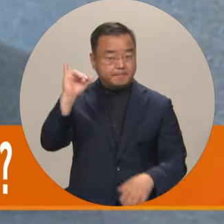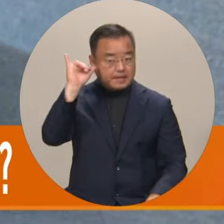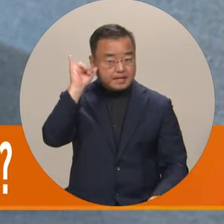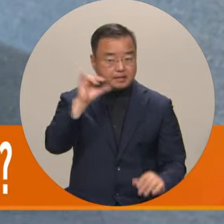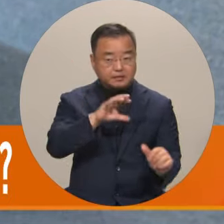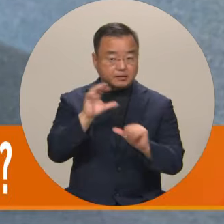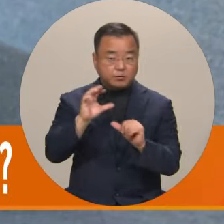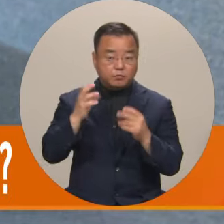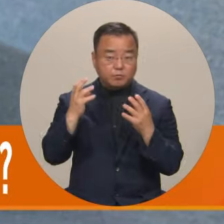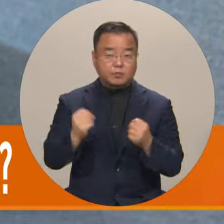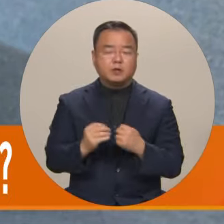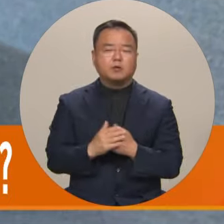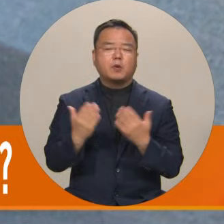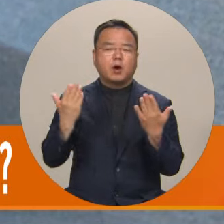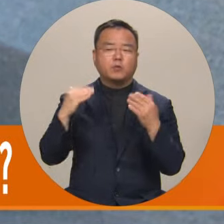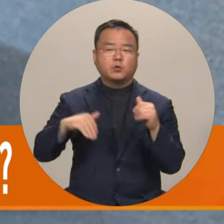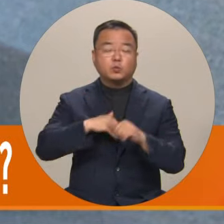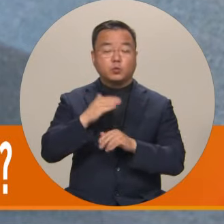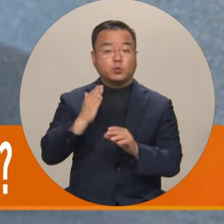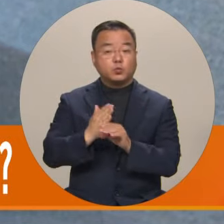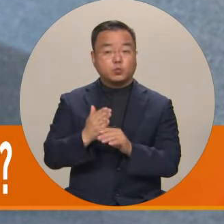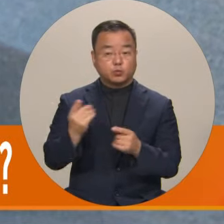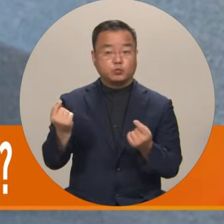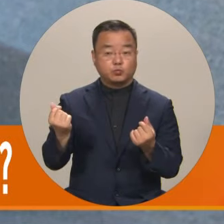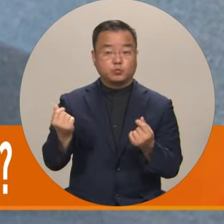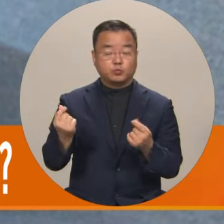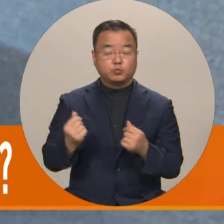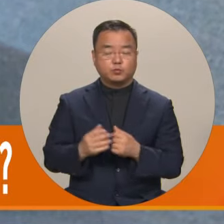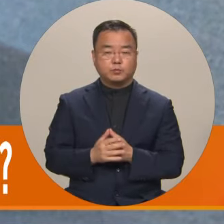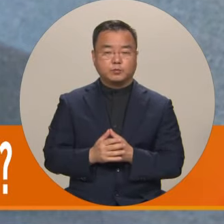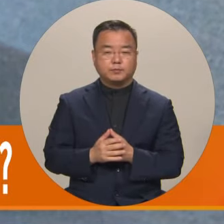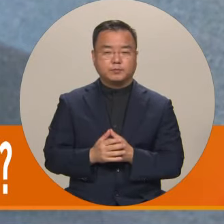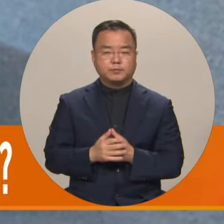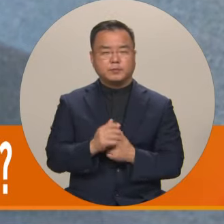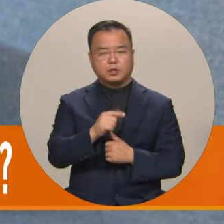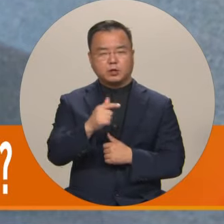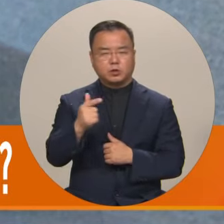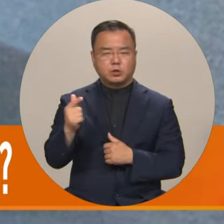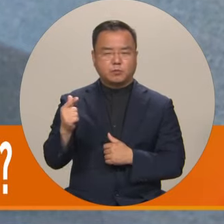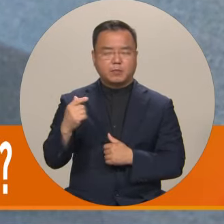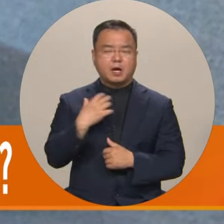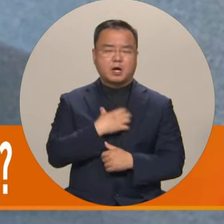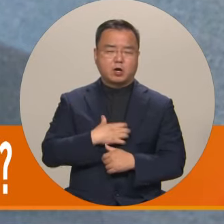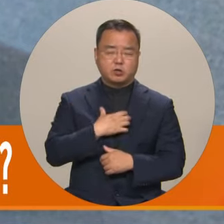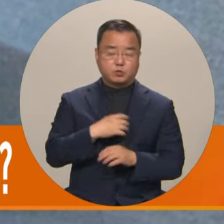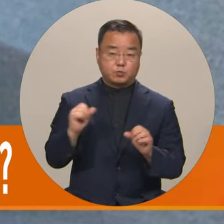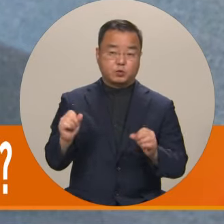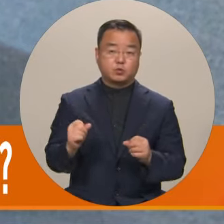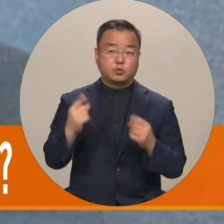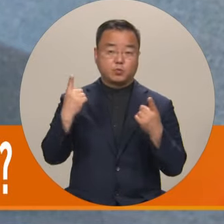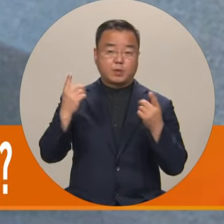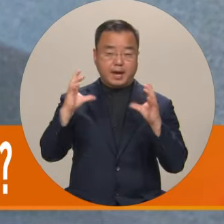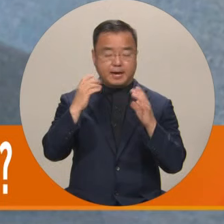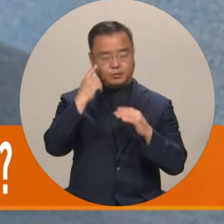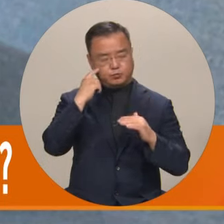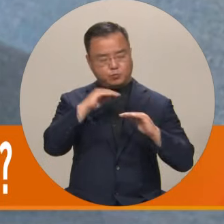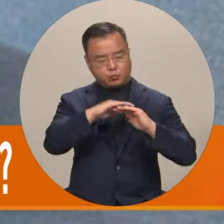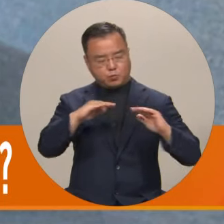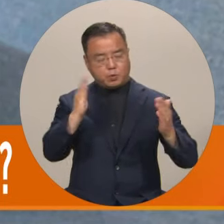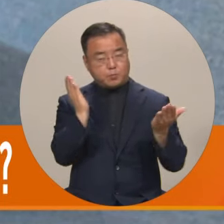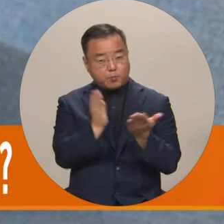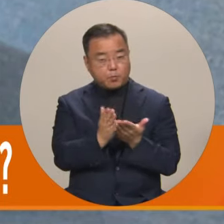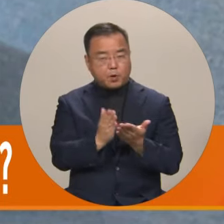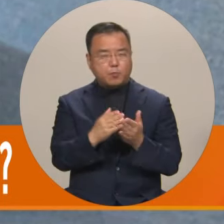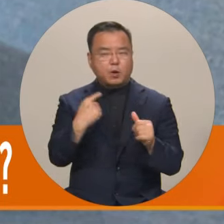활발한데 학교 현장이라고 예외는 아닙니다 여러 가지 우려도 있지만 아이들을 눈높이에 다가가고